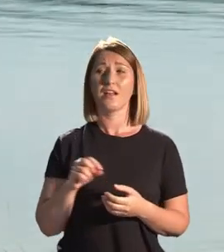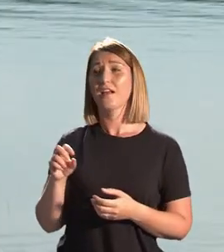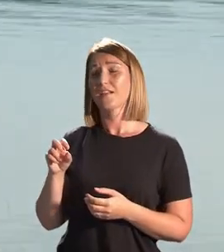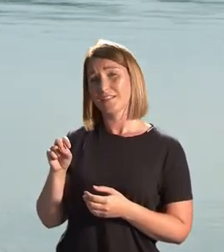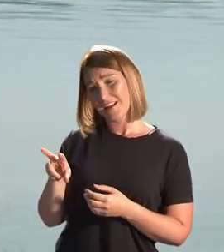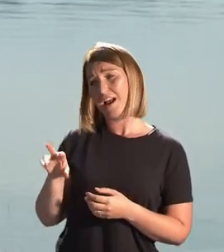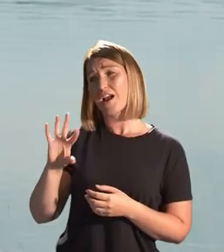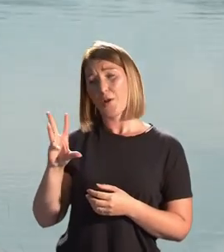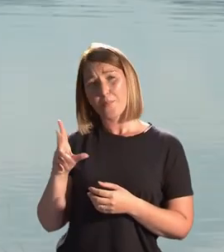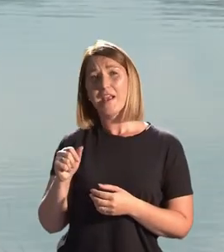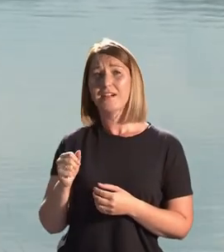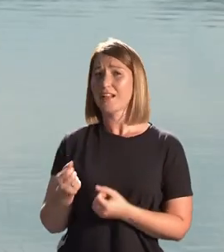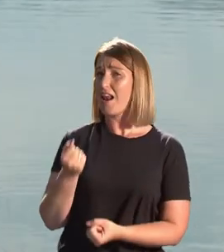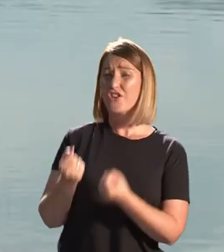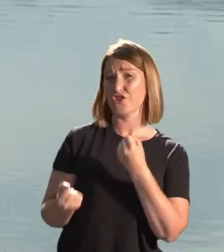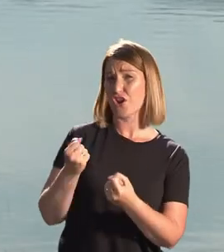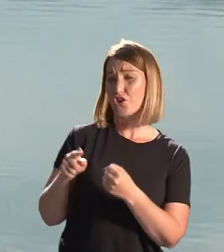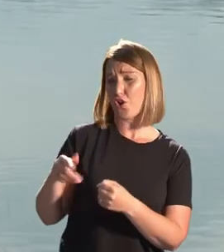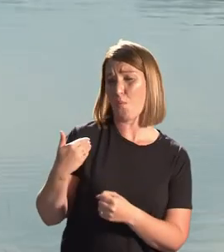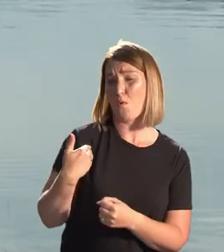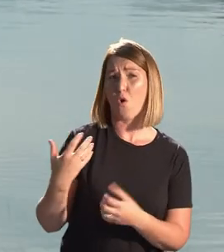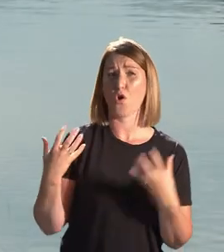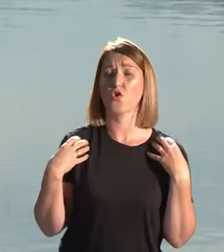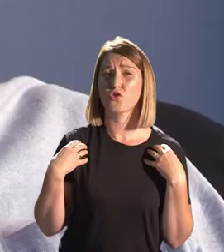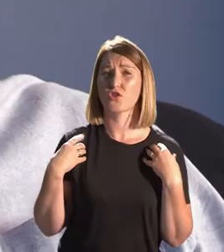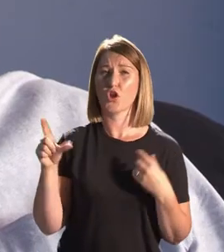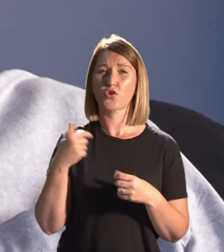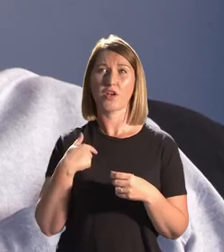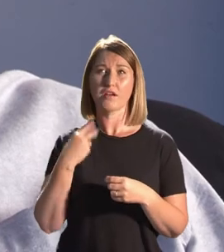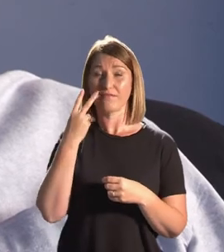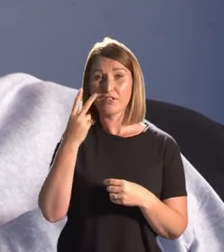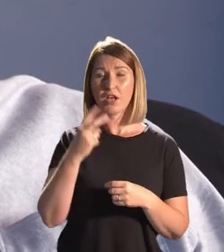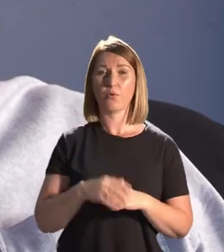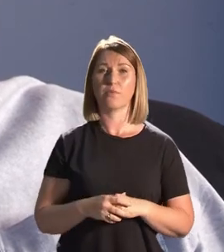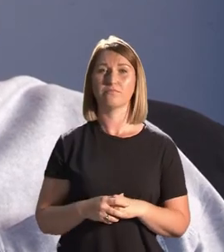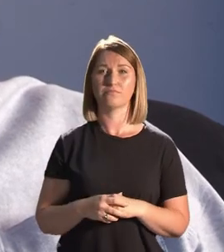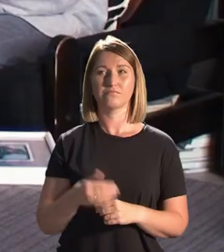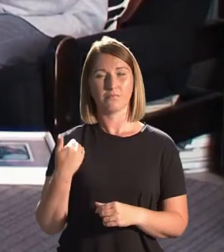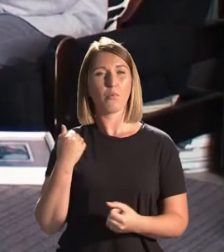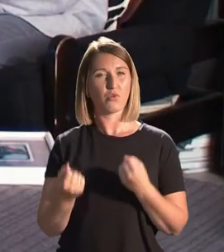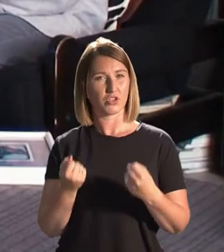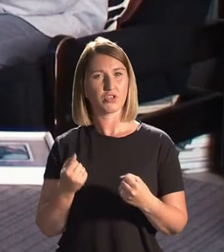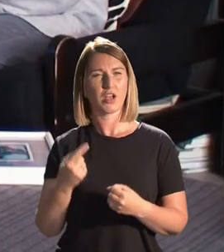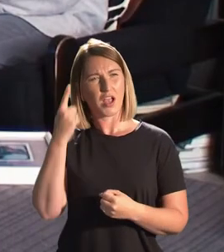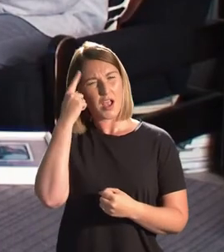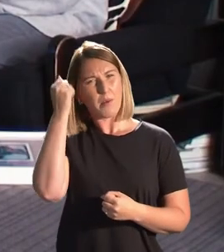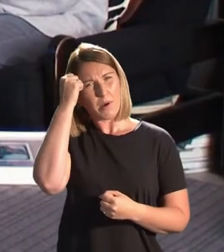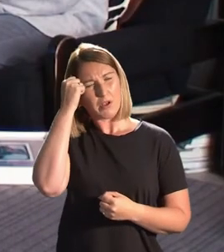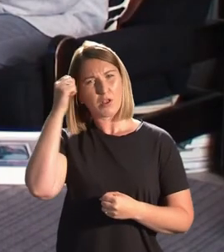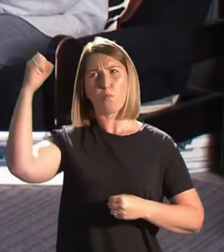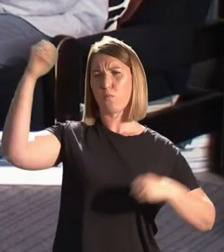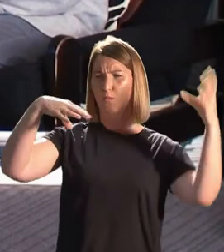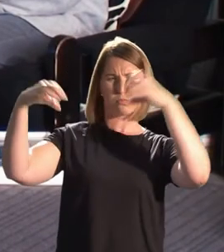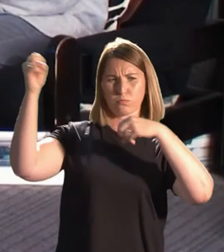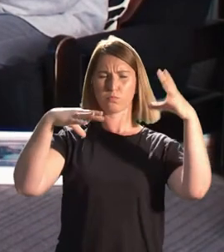właśnie. Mimo, że warunki, w których ja żyłem i przeżyłem, były trudne. Pamiętam bombardowanie